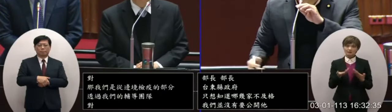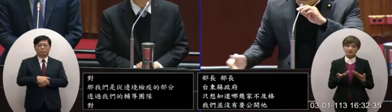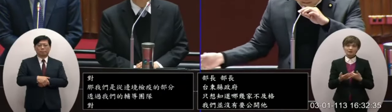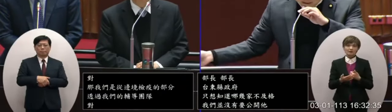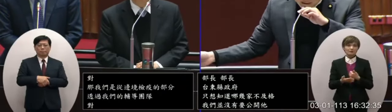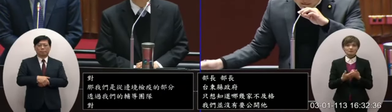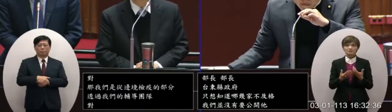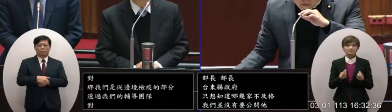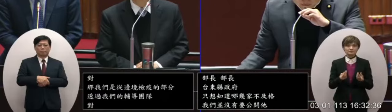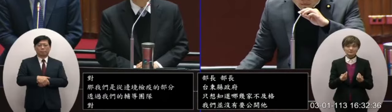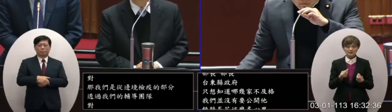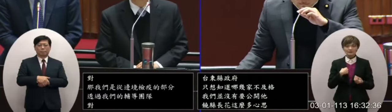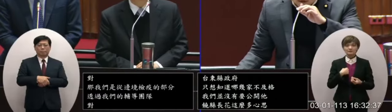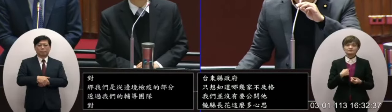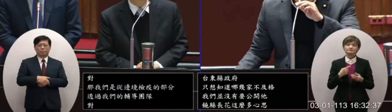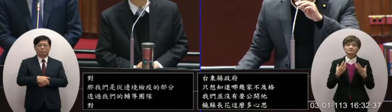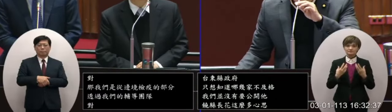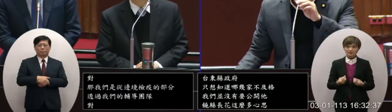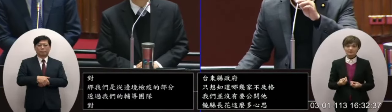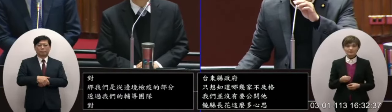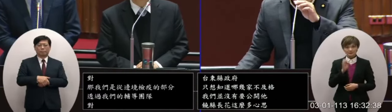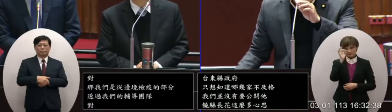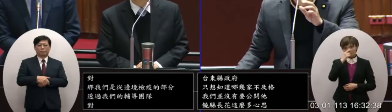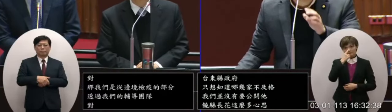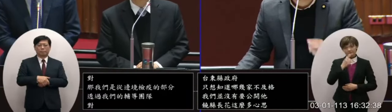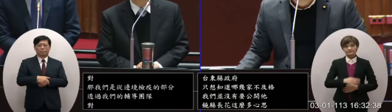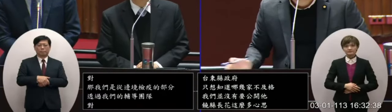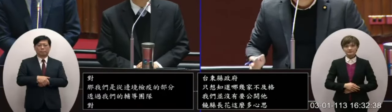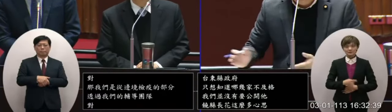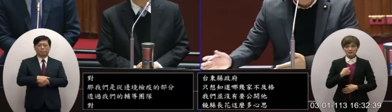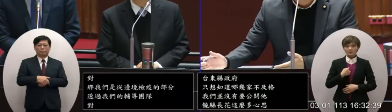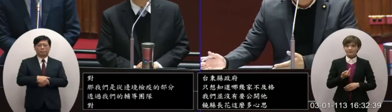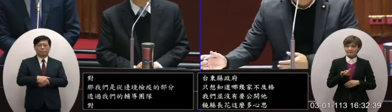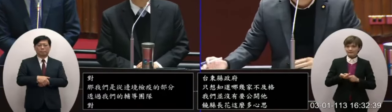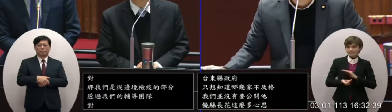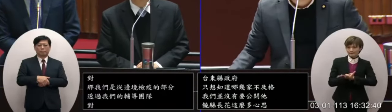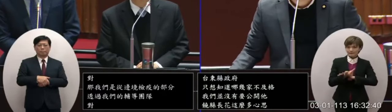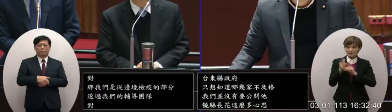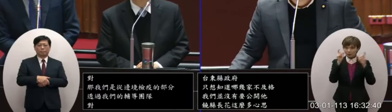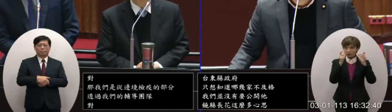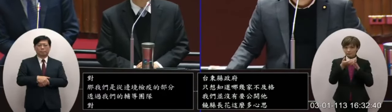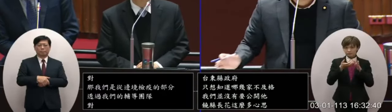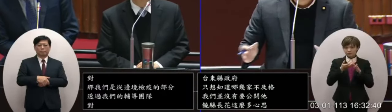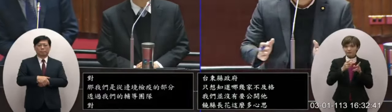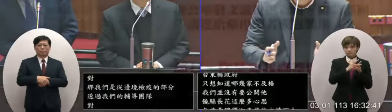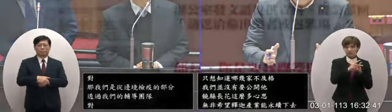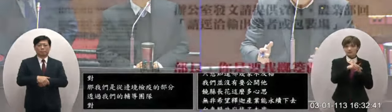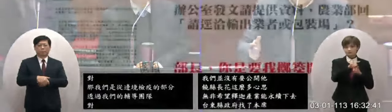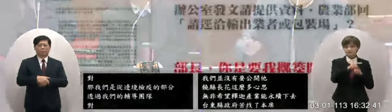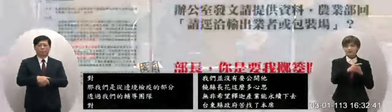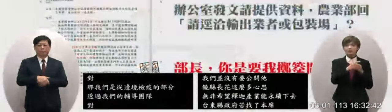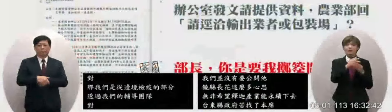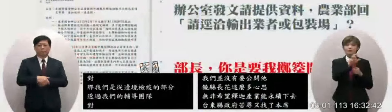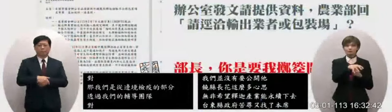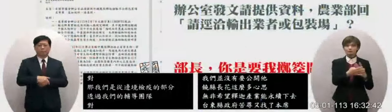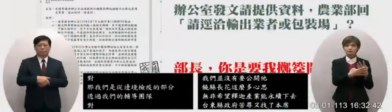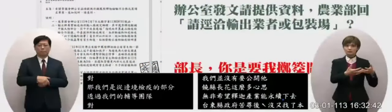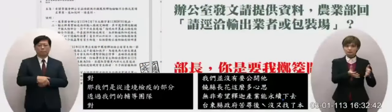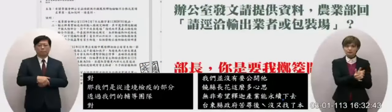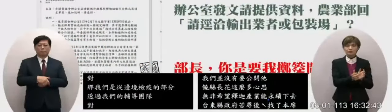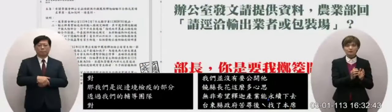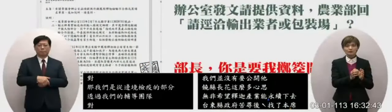好，那现在这样，本席也发文，在过年前赶快发文到农业部，拜托起来，好安怎